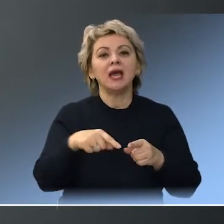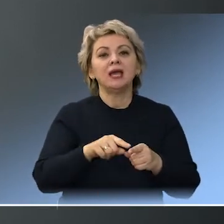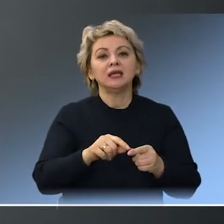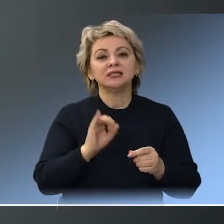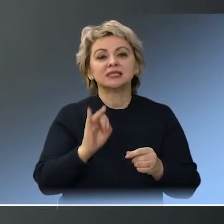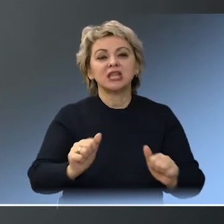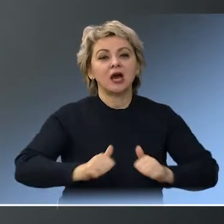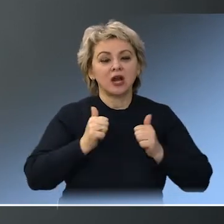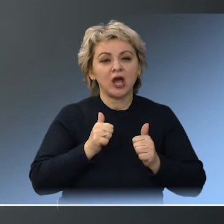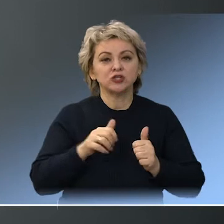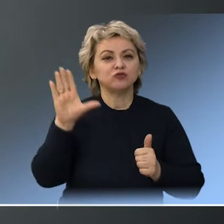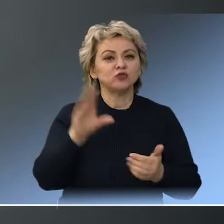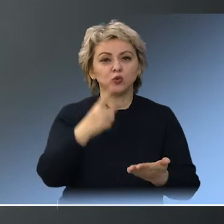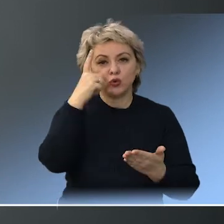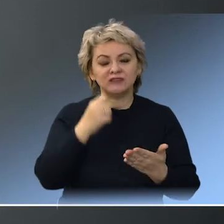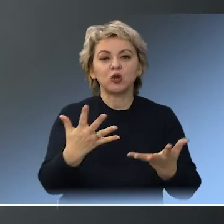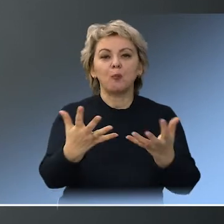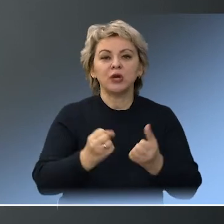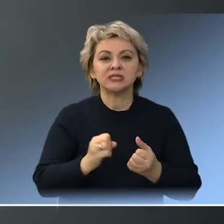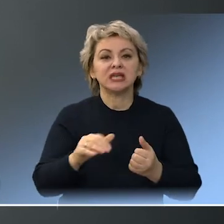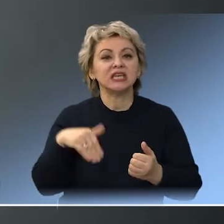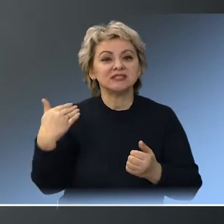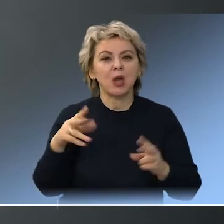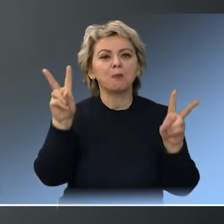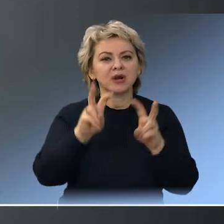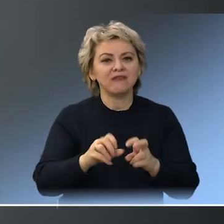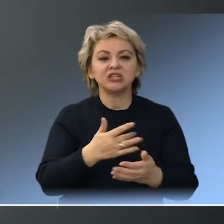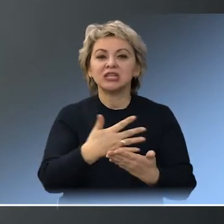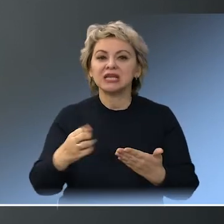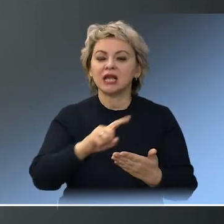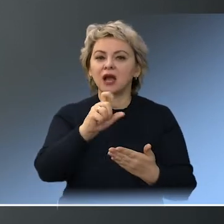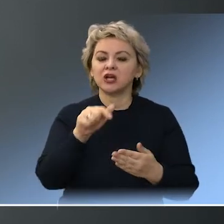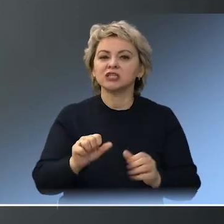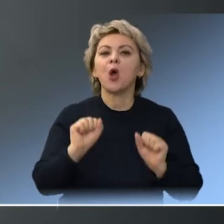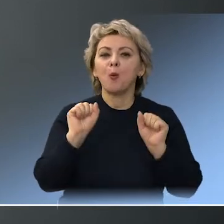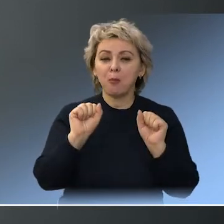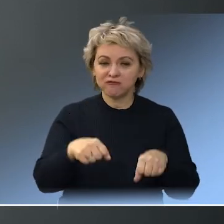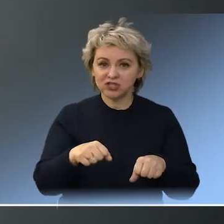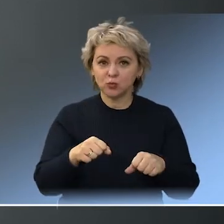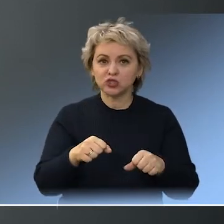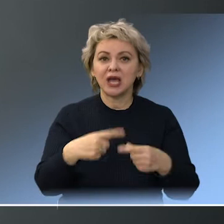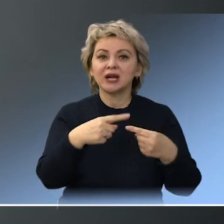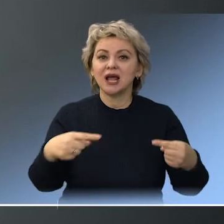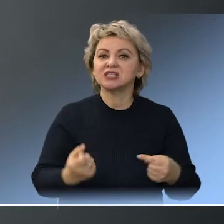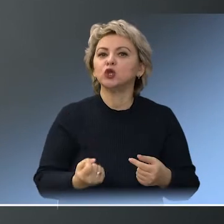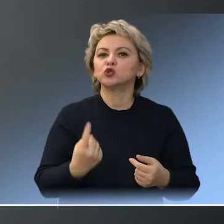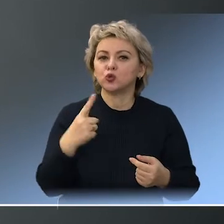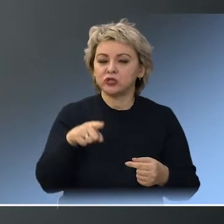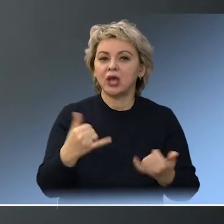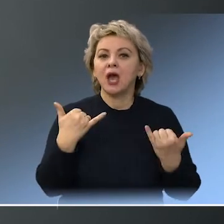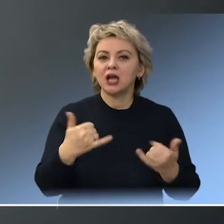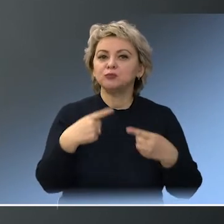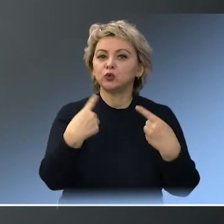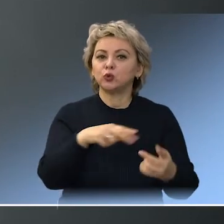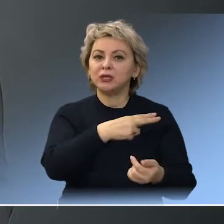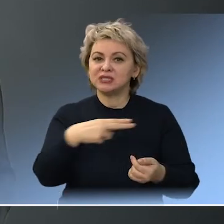больше. Старайтесь всю информацию, полученную извне, проверять несколько раз и по возможности из разных источников. А теперь к